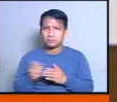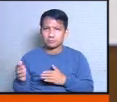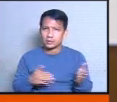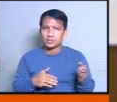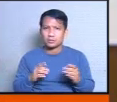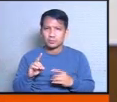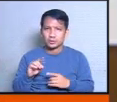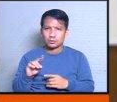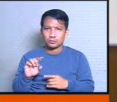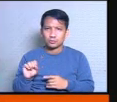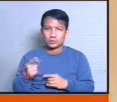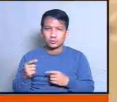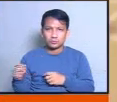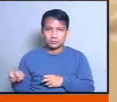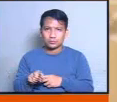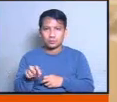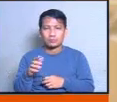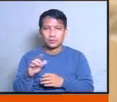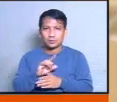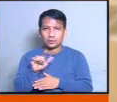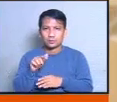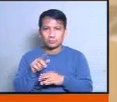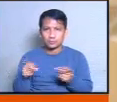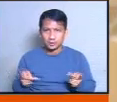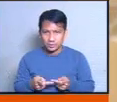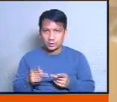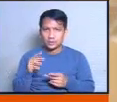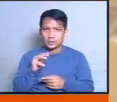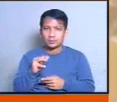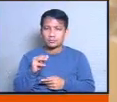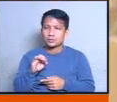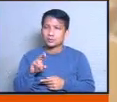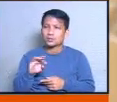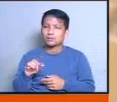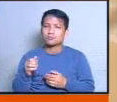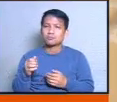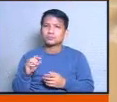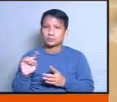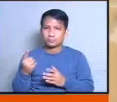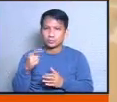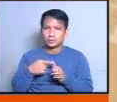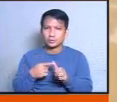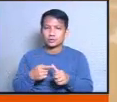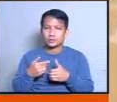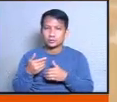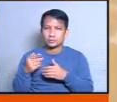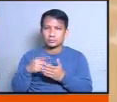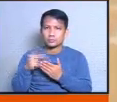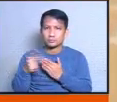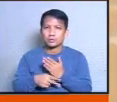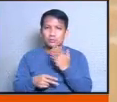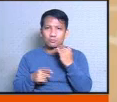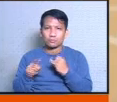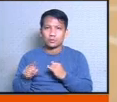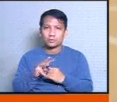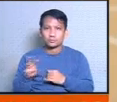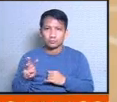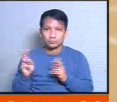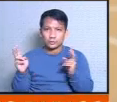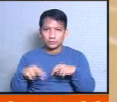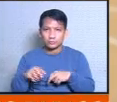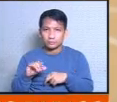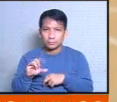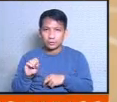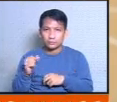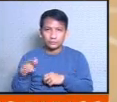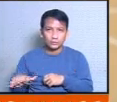ng Department of Transportation ang lokasyon ng Metro Manila subway system. Nauna nang binatikos ang proyekto dahil nasa West Valley Fault daw